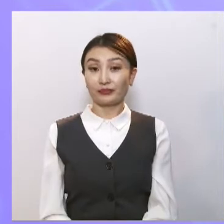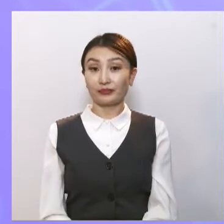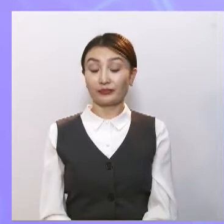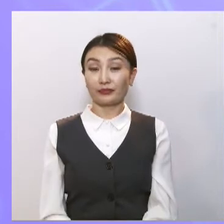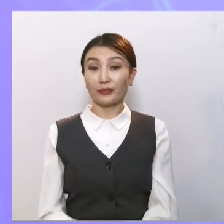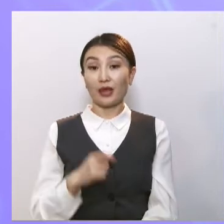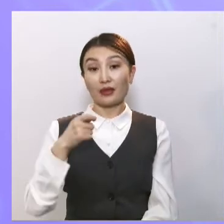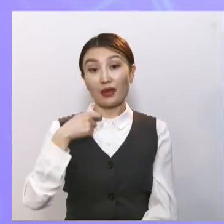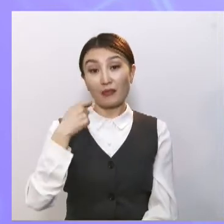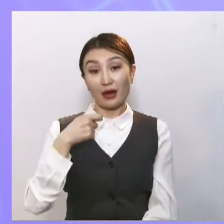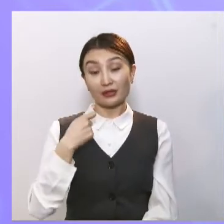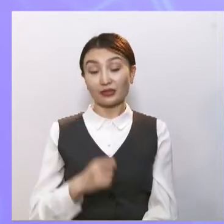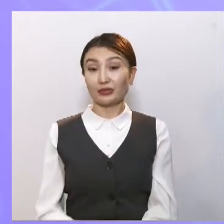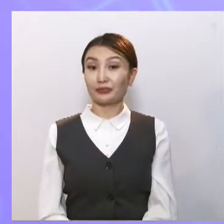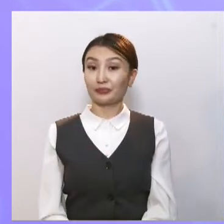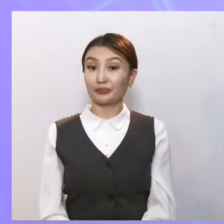Тамак ичем.